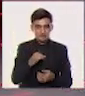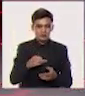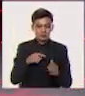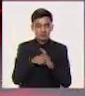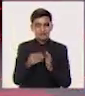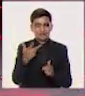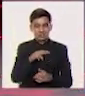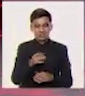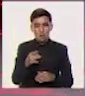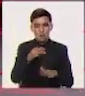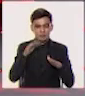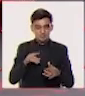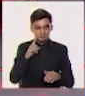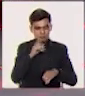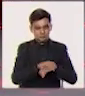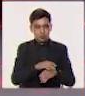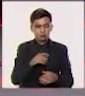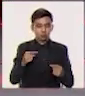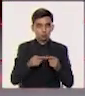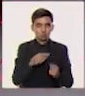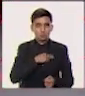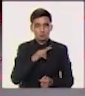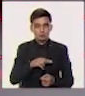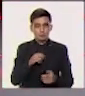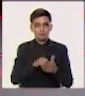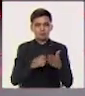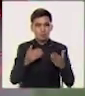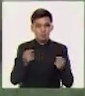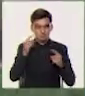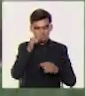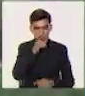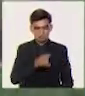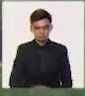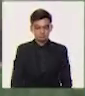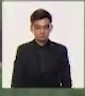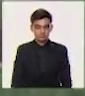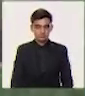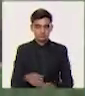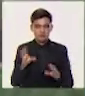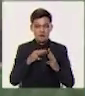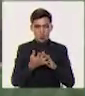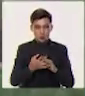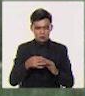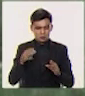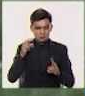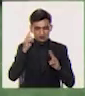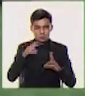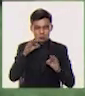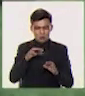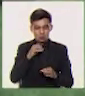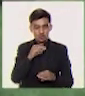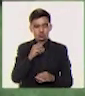бірақ олардың нақты неден өлгенін мамандар әлі анықтай алмай жатыр. Белгісіз ауру Сухабаровка,